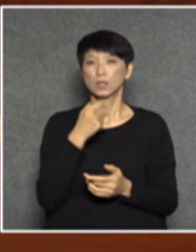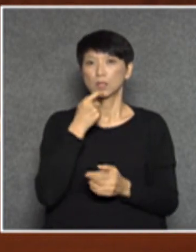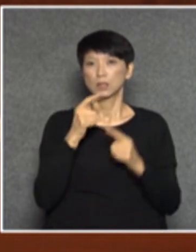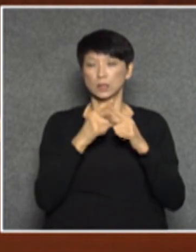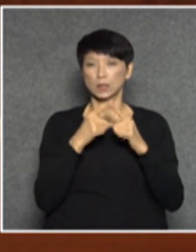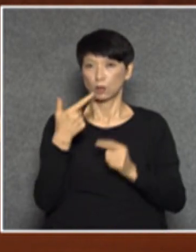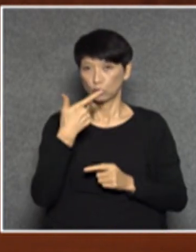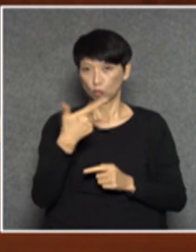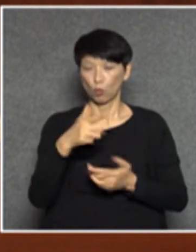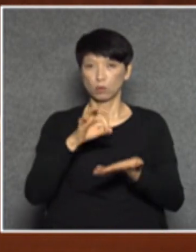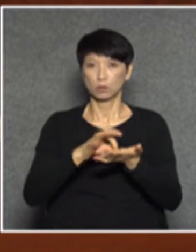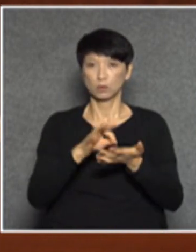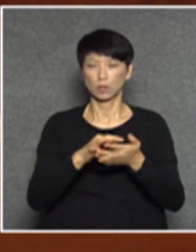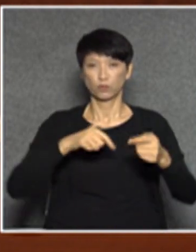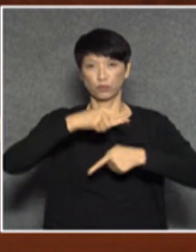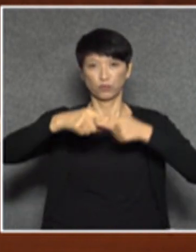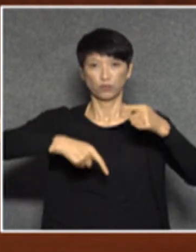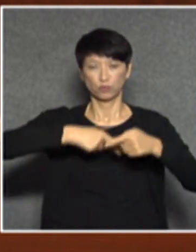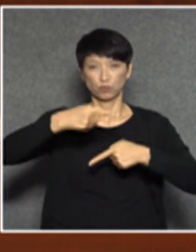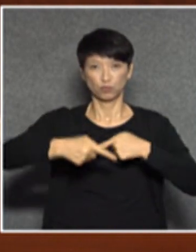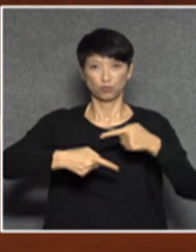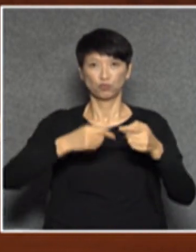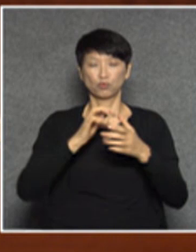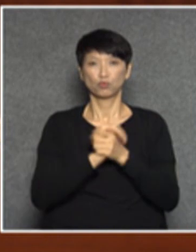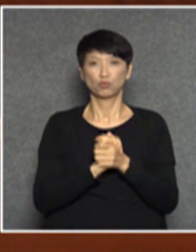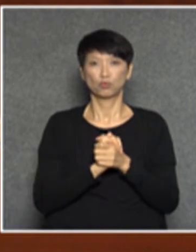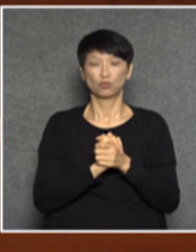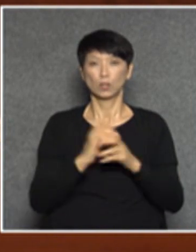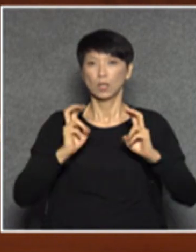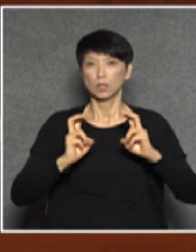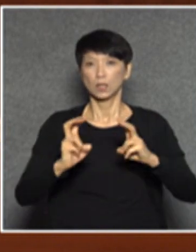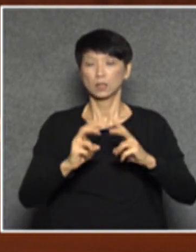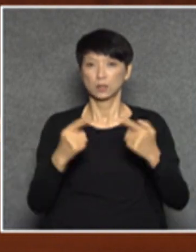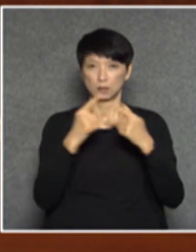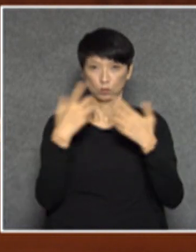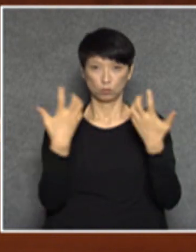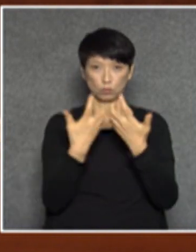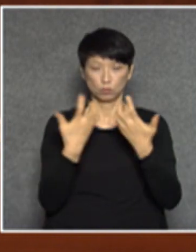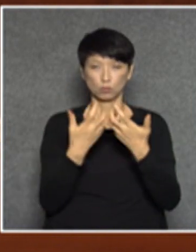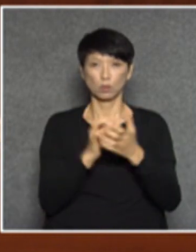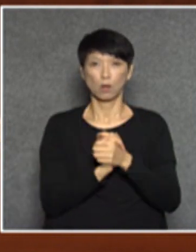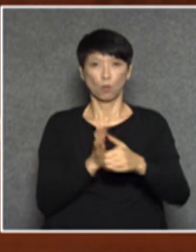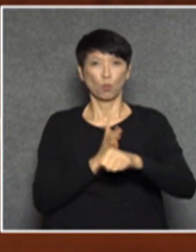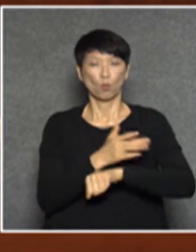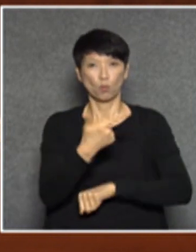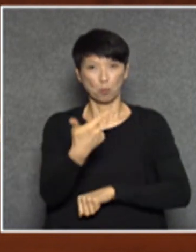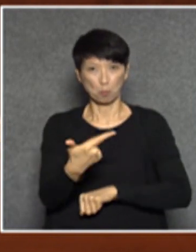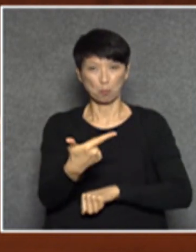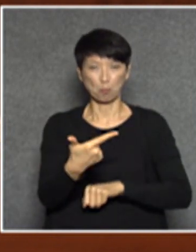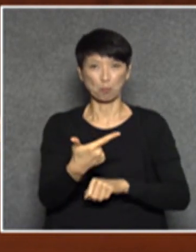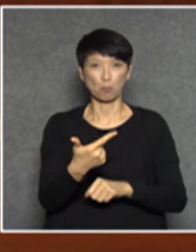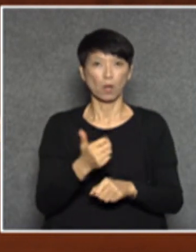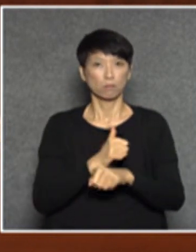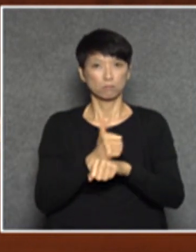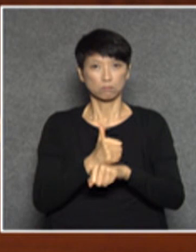乘站出現那個乘客人數過多那個問題，這